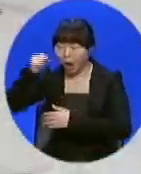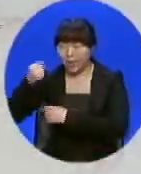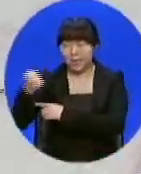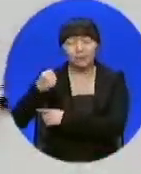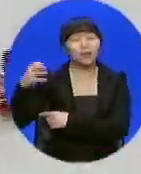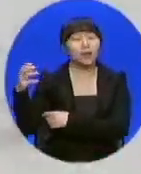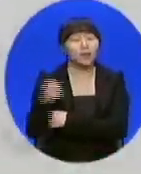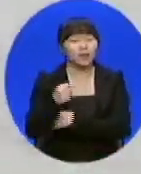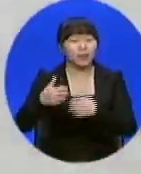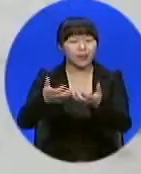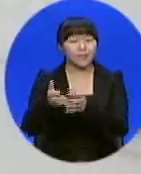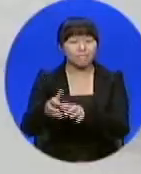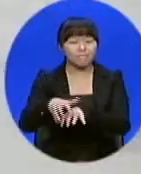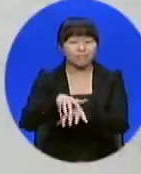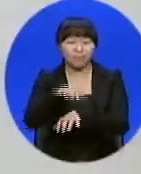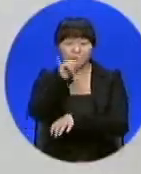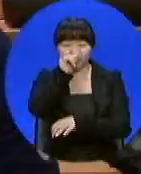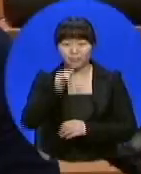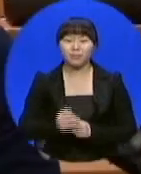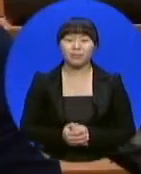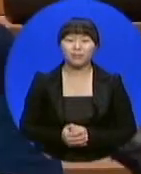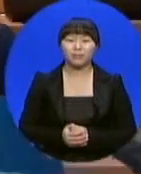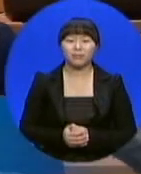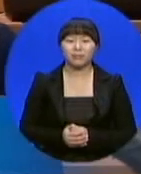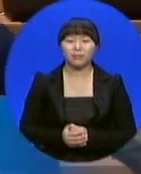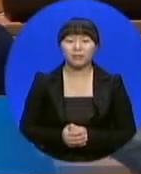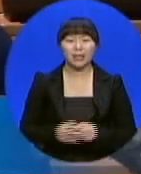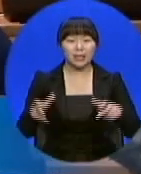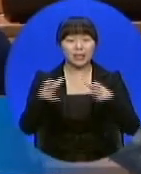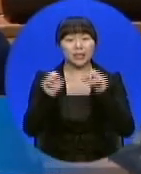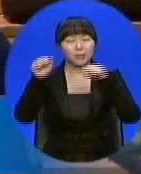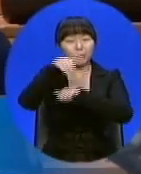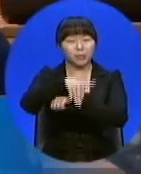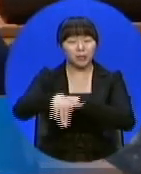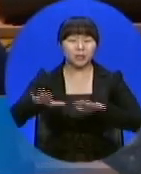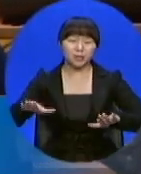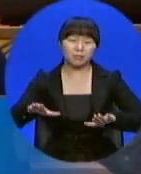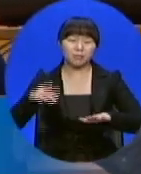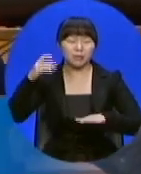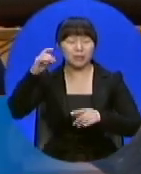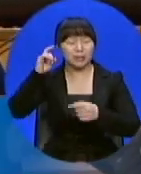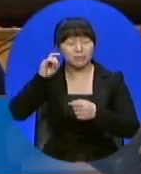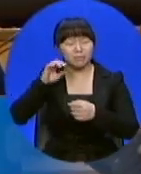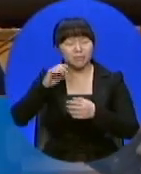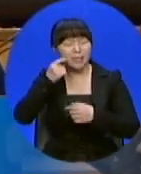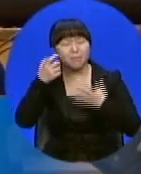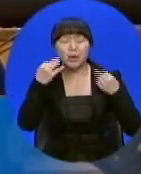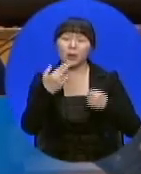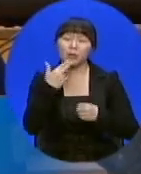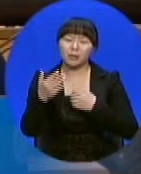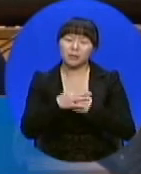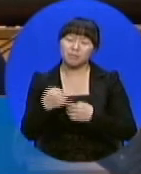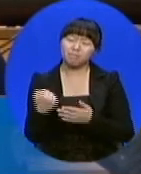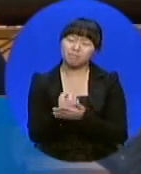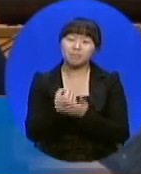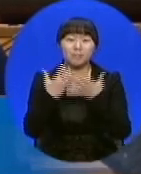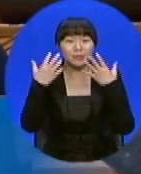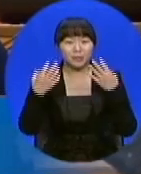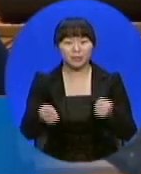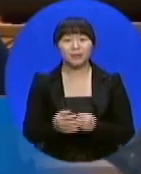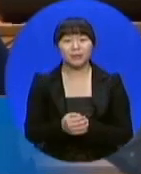앞세운 최강의 팀워크를 자랑합니다. 이 장애인 스포츠가 좀 비인기 종목이다 보니까 조금 서러운 점들이 많이 있습니다.